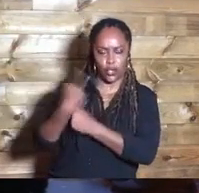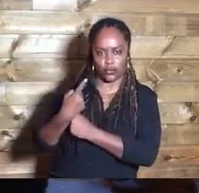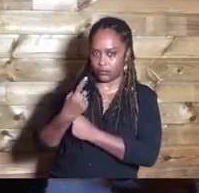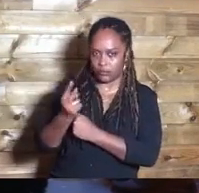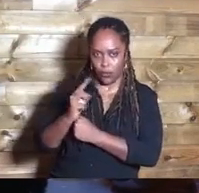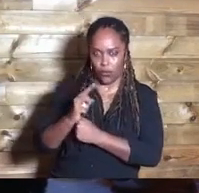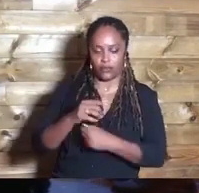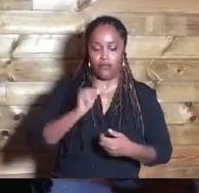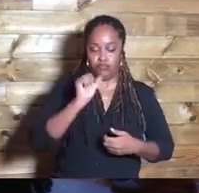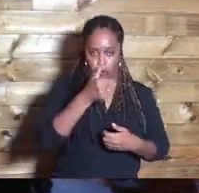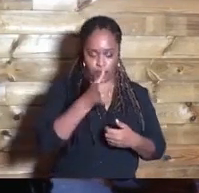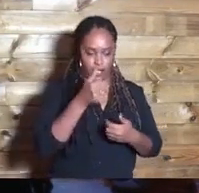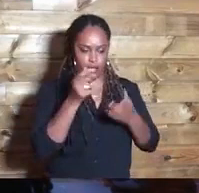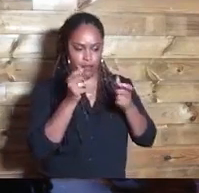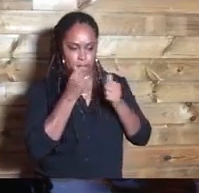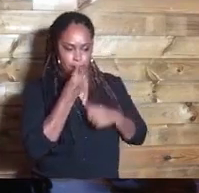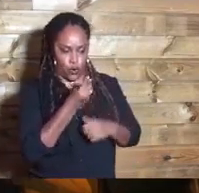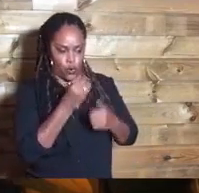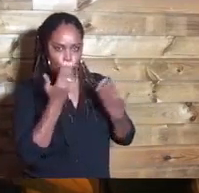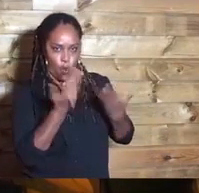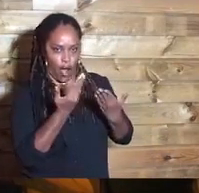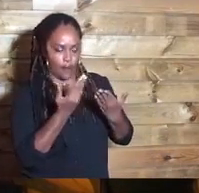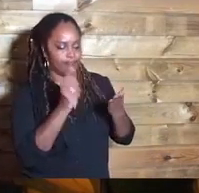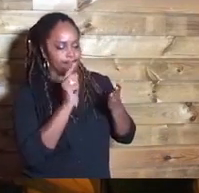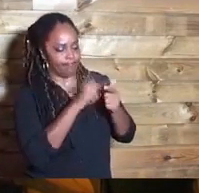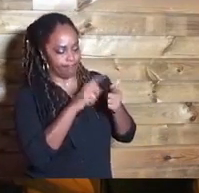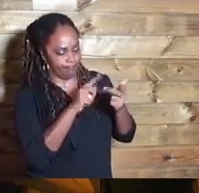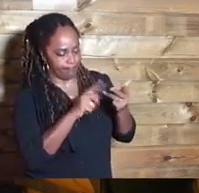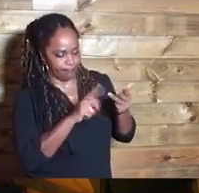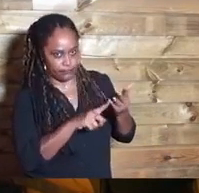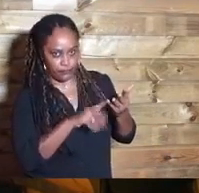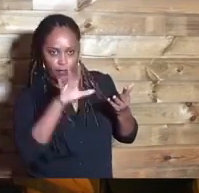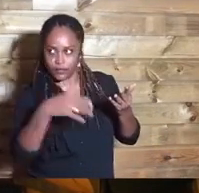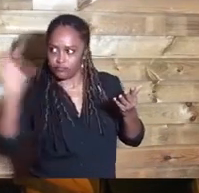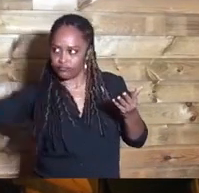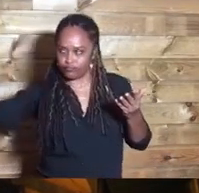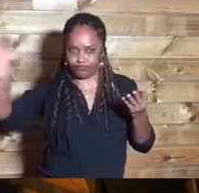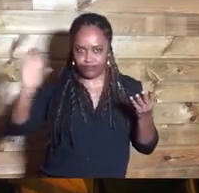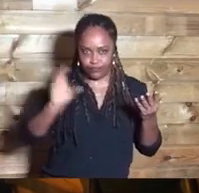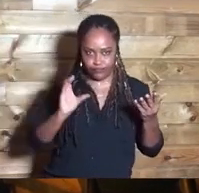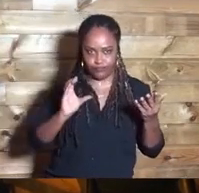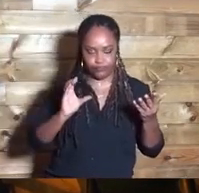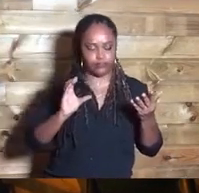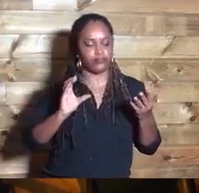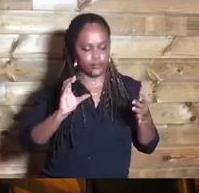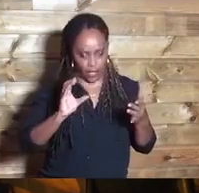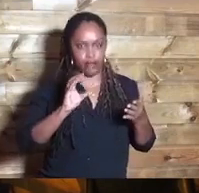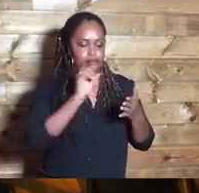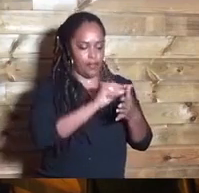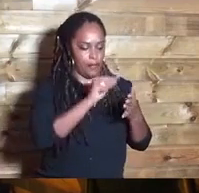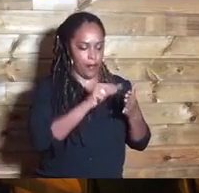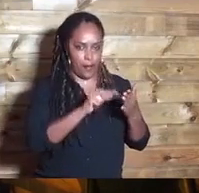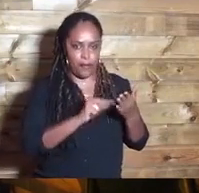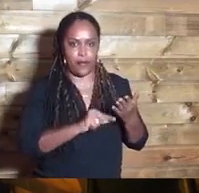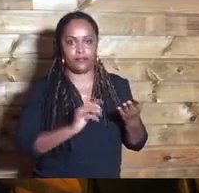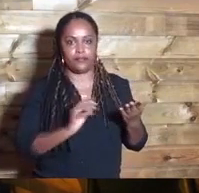nous garder ce qui est bon pour nous, et après ça, nous allons chercher l'argent pour nous faire ça nous veille, j'en nous veille, puis qu'à servir nous. Faut pas l'argent d'erreur qu'à venir dire, qu'à pour